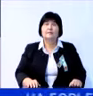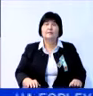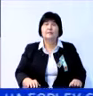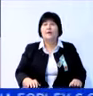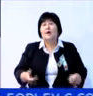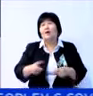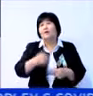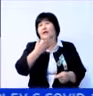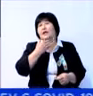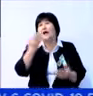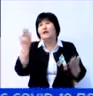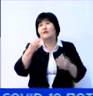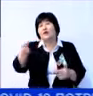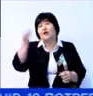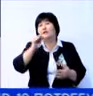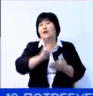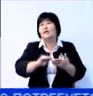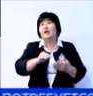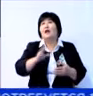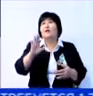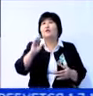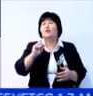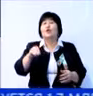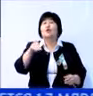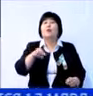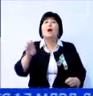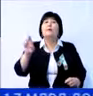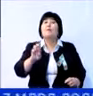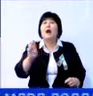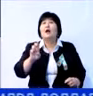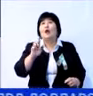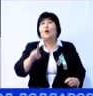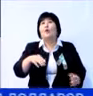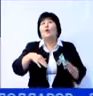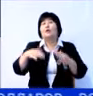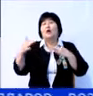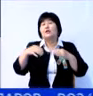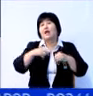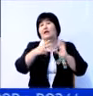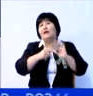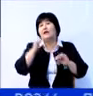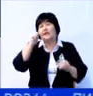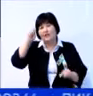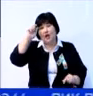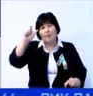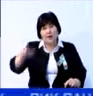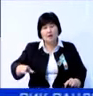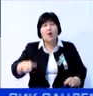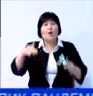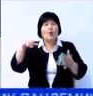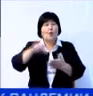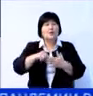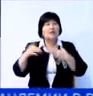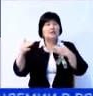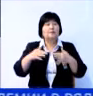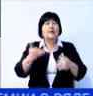Очень красивое видеовоспоминание записала внучка Туримурата Баймаханова. Он ушел на фронт 18-летним парнишкой, участвовал в